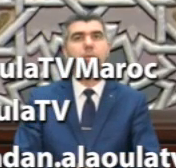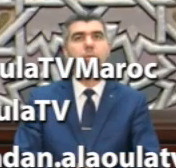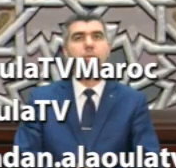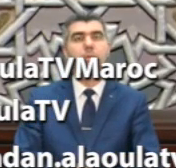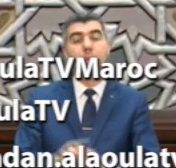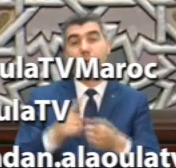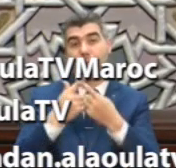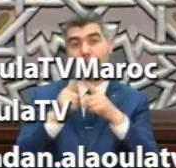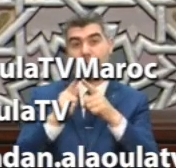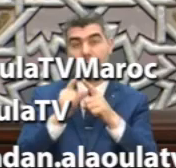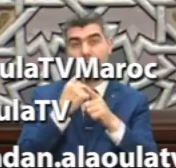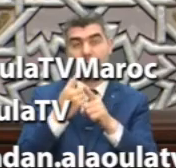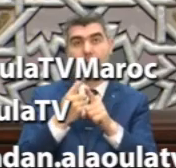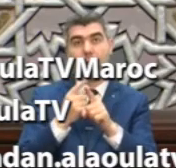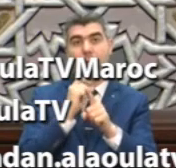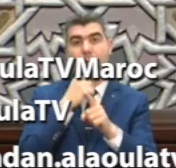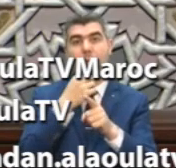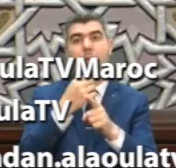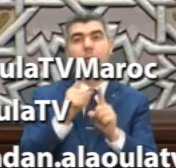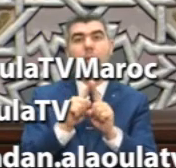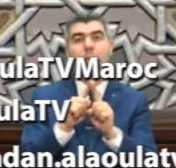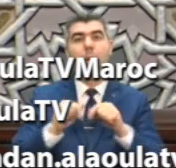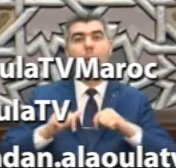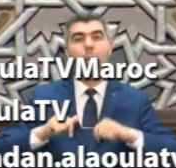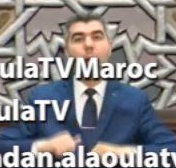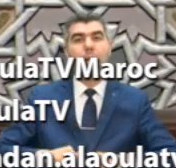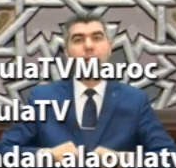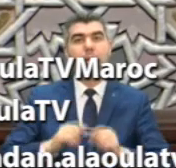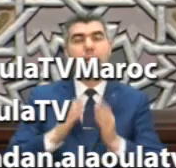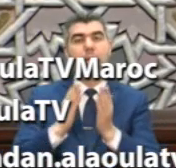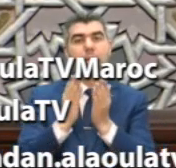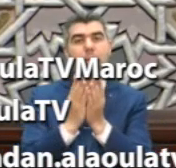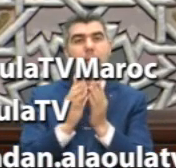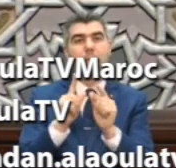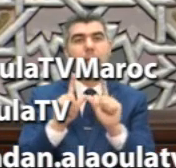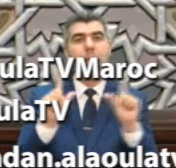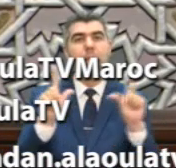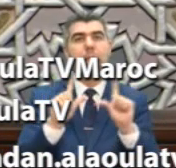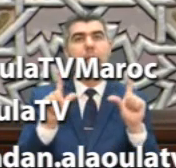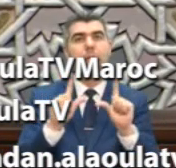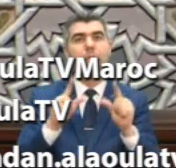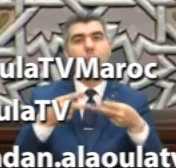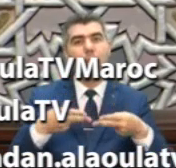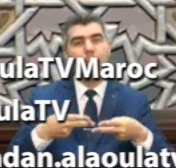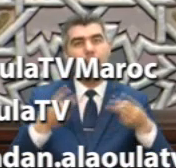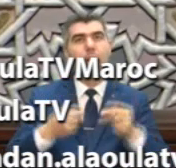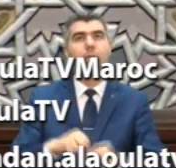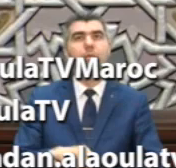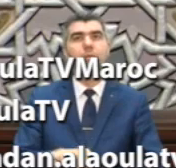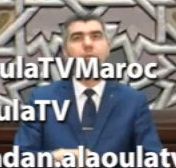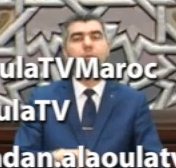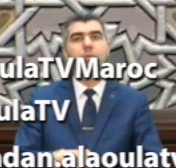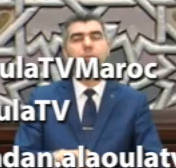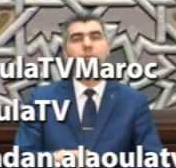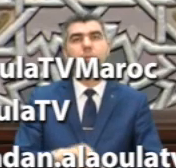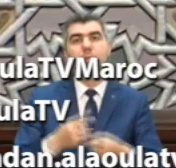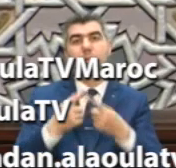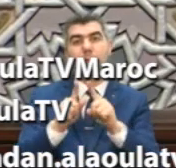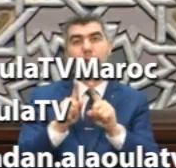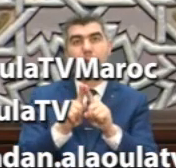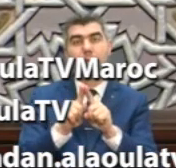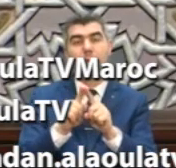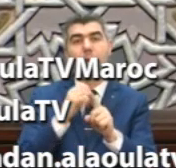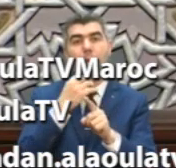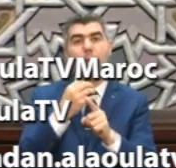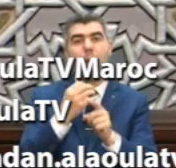تصريح السيد كاتب الدولة المكلف بالتعليم العالي في البرنامج التلفزي المثير للجدل بخصوص غياب